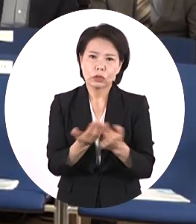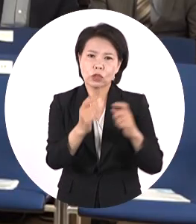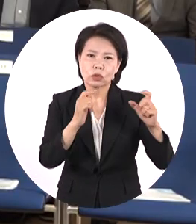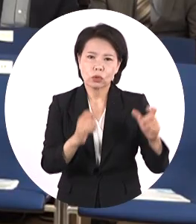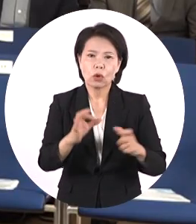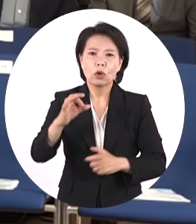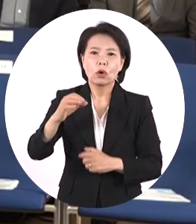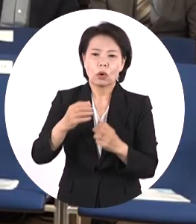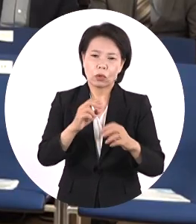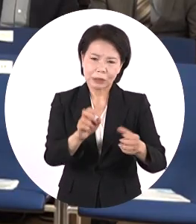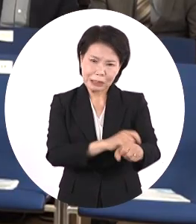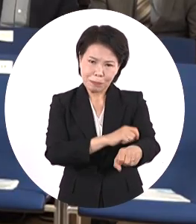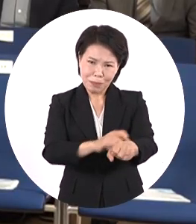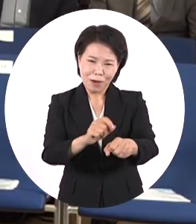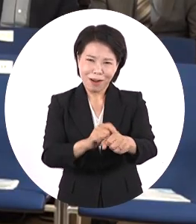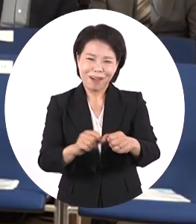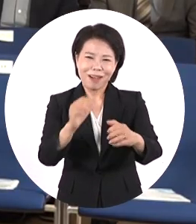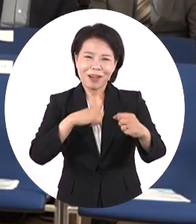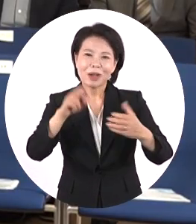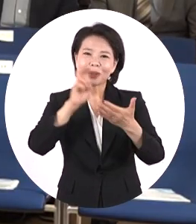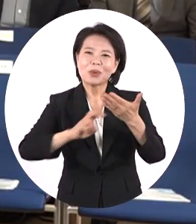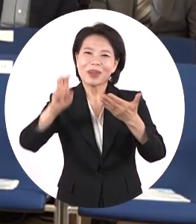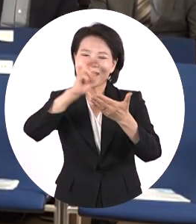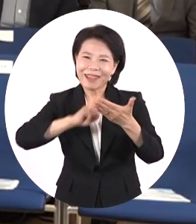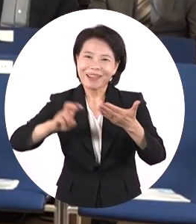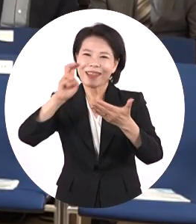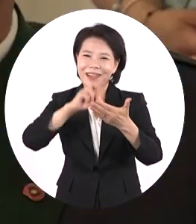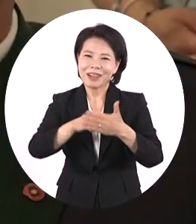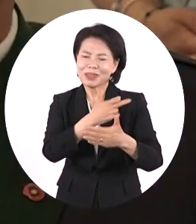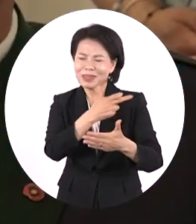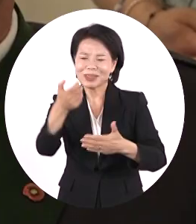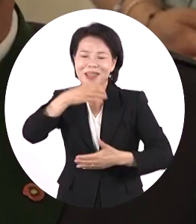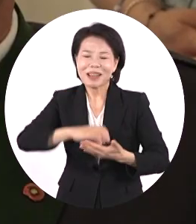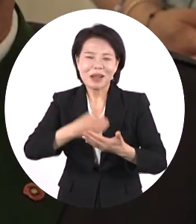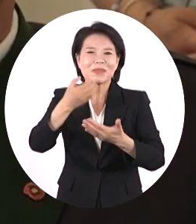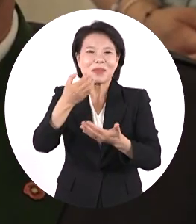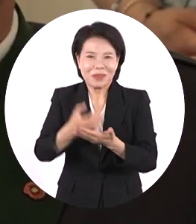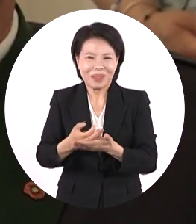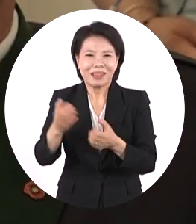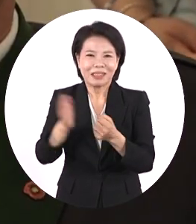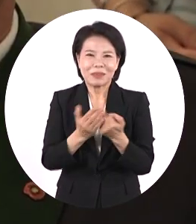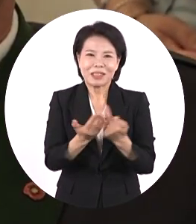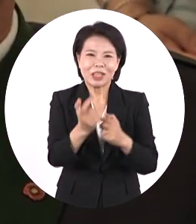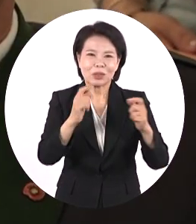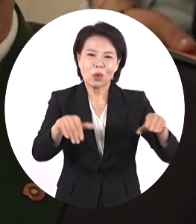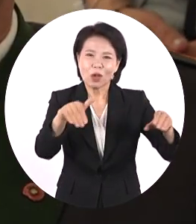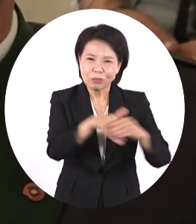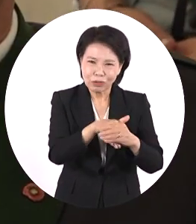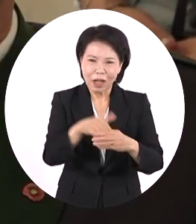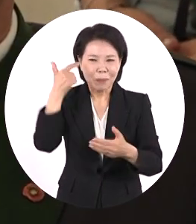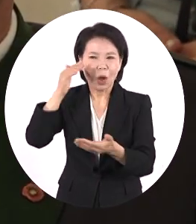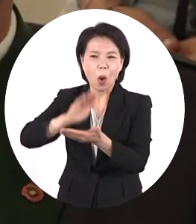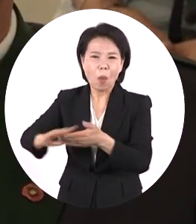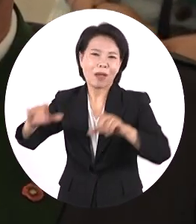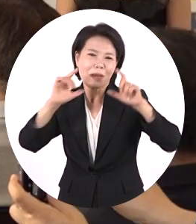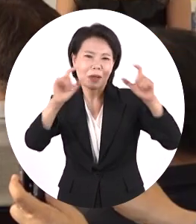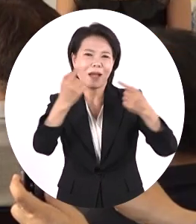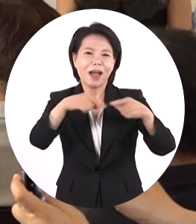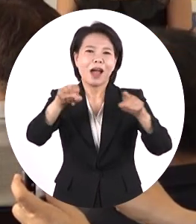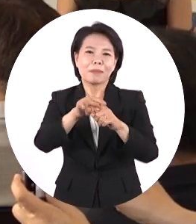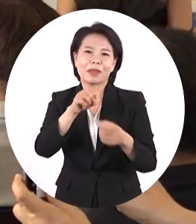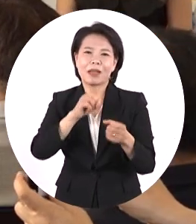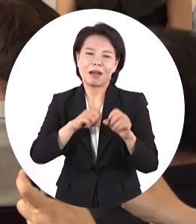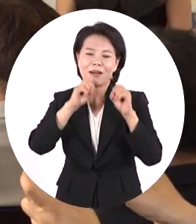또한 제주 유스코러스의 특별 공연이 참석자들의 큰 감동을 이끌어내며 제주의 문화와 평화